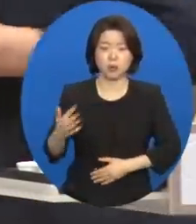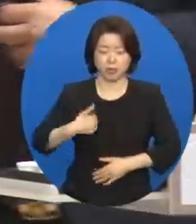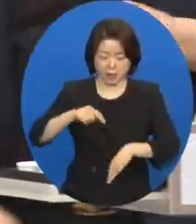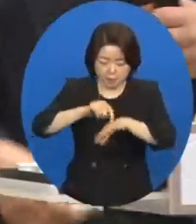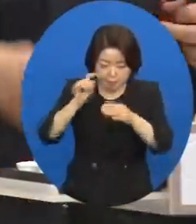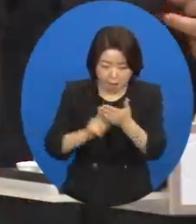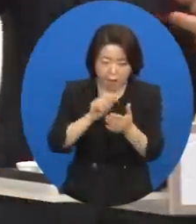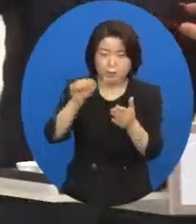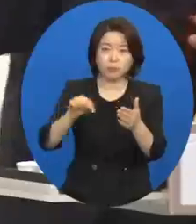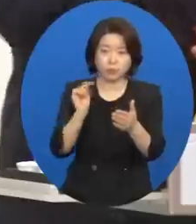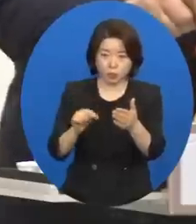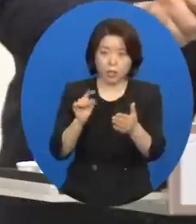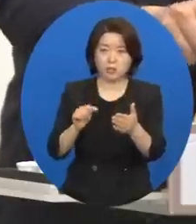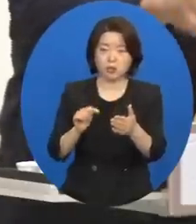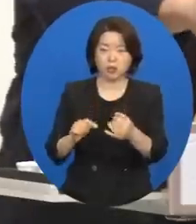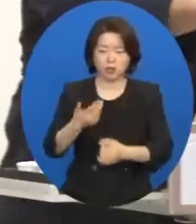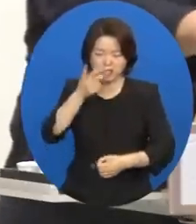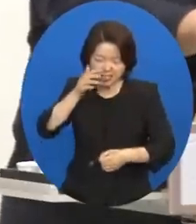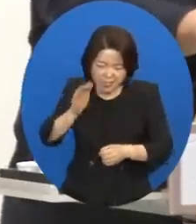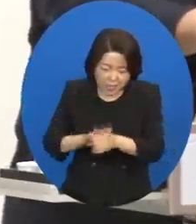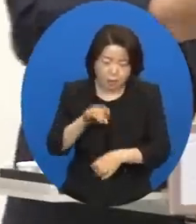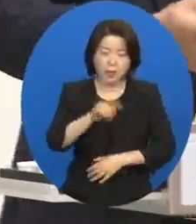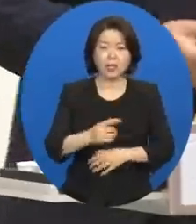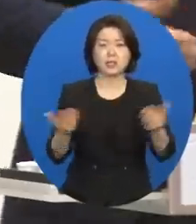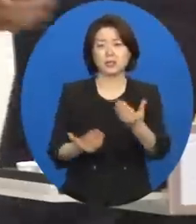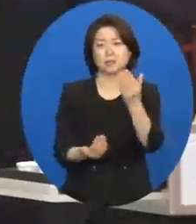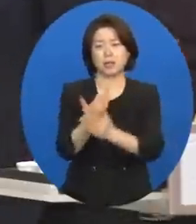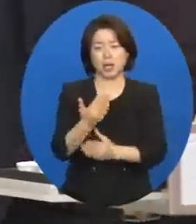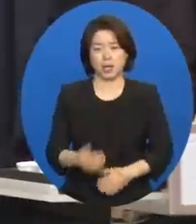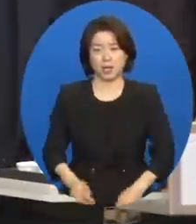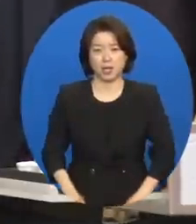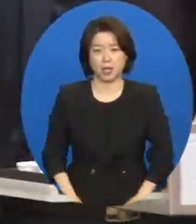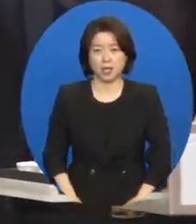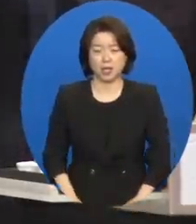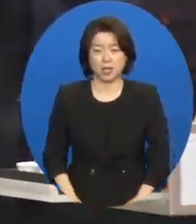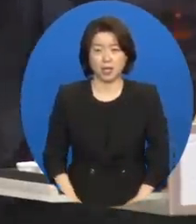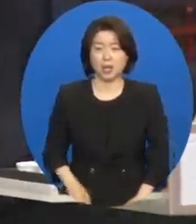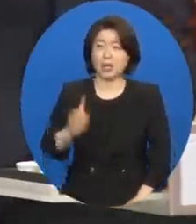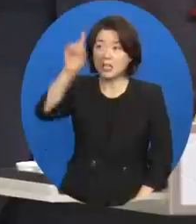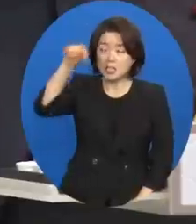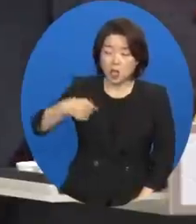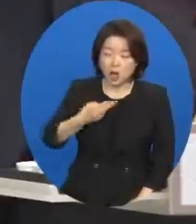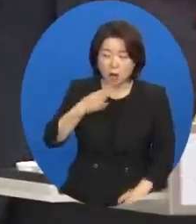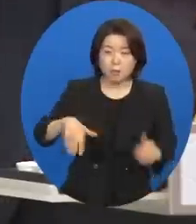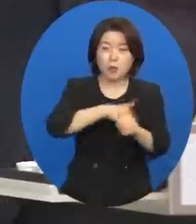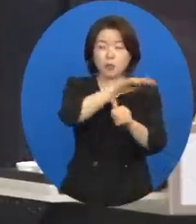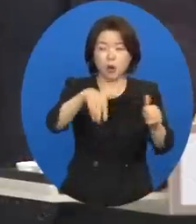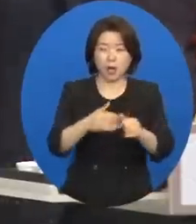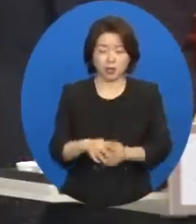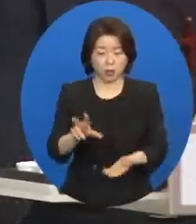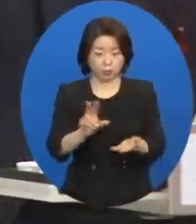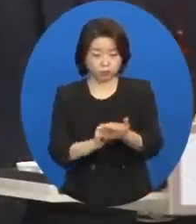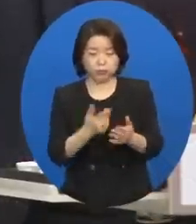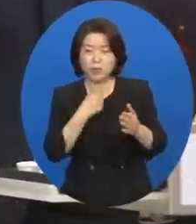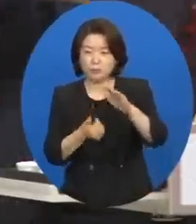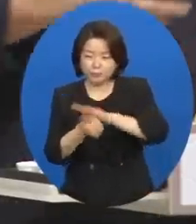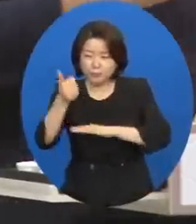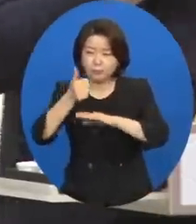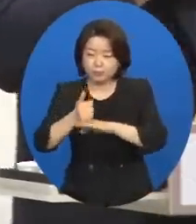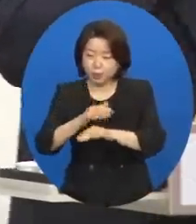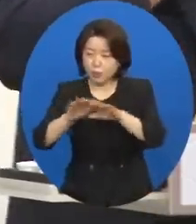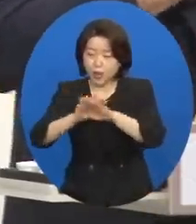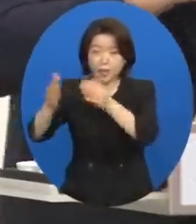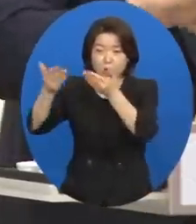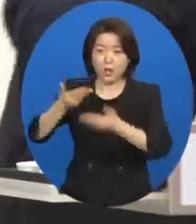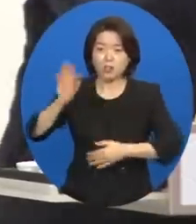마음에서 이 기가 막힌 일이 일어났고 천하 없는 환경과 문제 해결 소원 성취를 다 해줘도